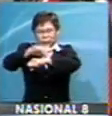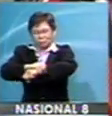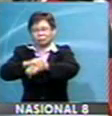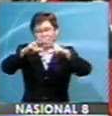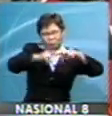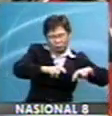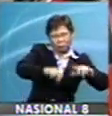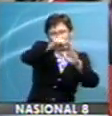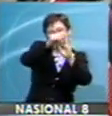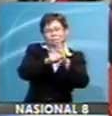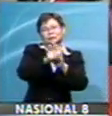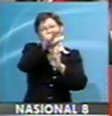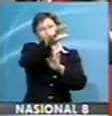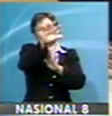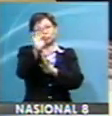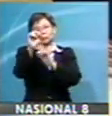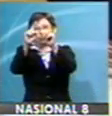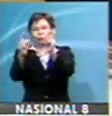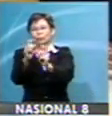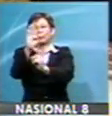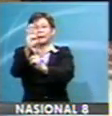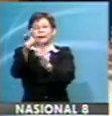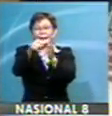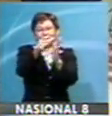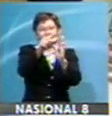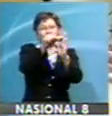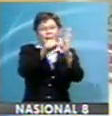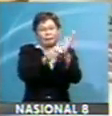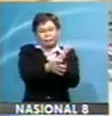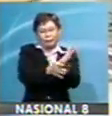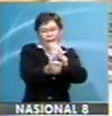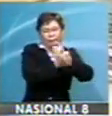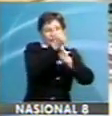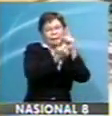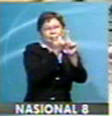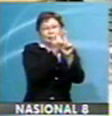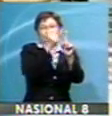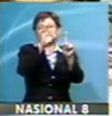disiasat di bawah seksyen 39 B akta dadah berbahaya